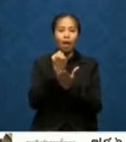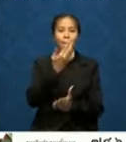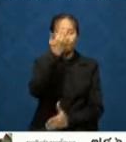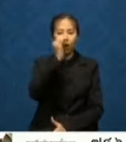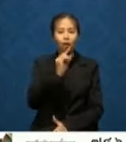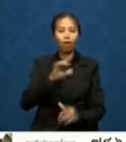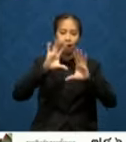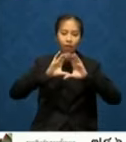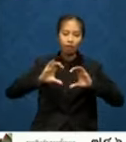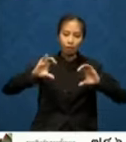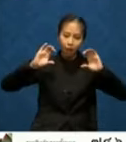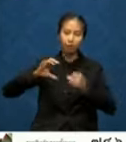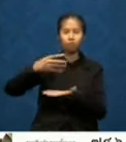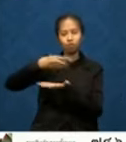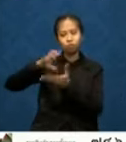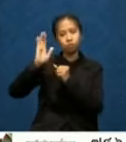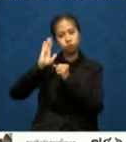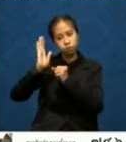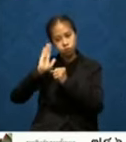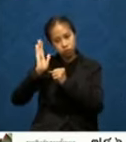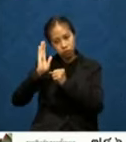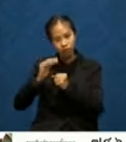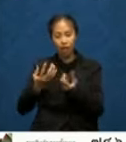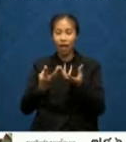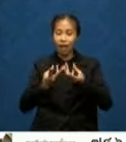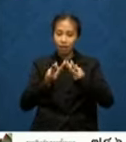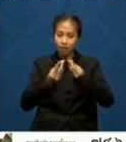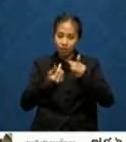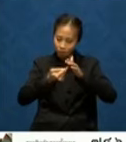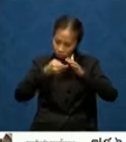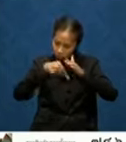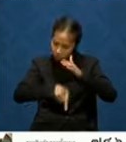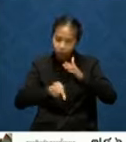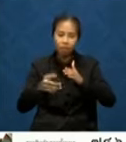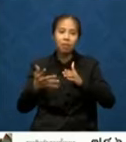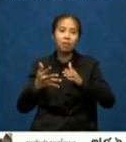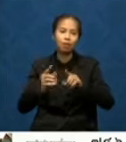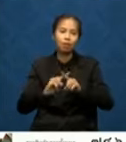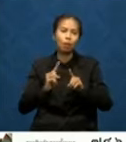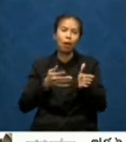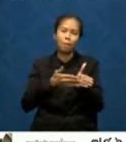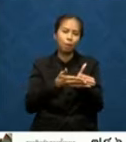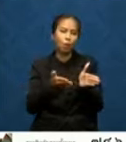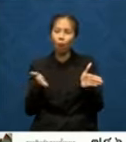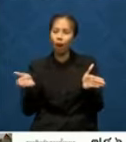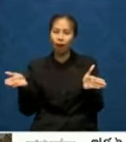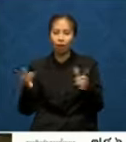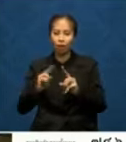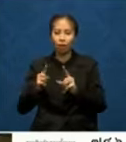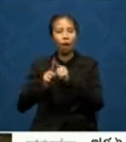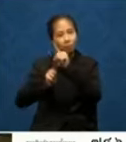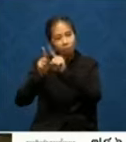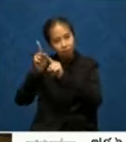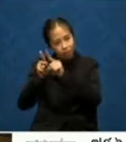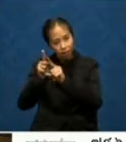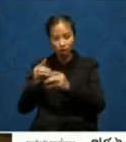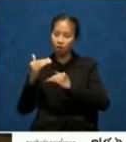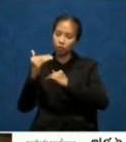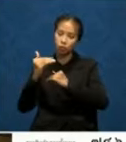ฐบาลที่ไม่ได้ให้รายละเอียดที่ชัดเจนมีแต่เพียงแนวทางกว้างๆไม่มีตัวชี้วัดไม่มีกรอบเว